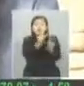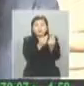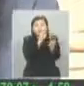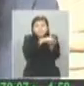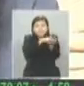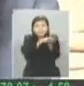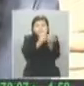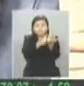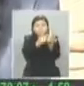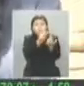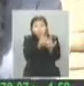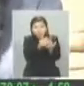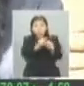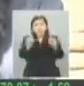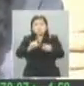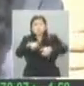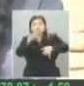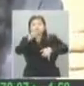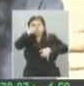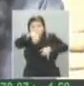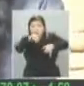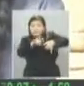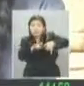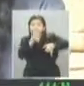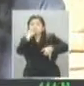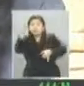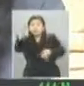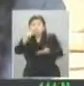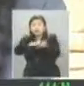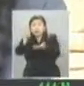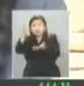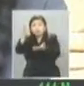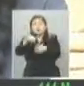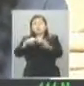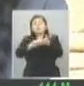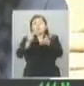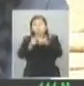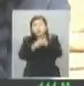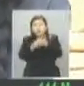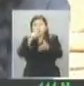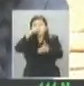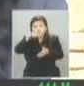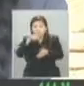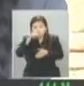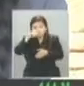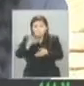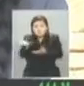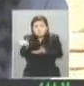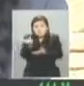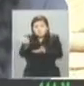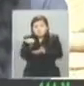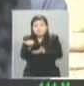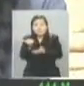ายไม่แจ้งดังนั้นประชากรที่แท้จริงก็คือมีจำนวนประชากรช้างไทยลดลงไปจำนวนมากยิ่งมีการให้ยืมช้างไปต่างประเ